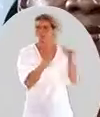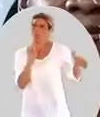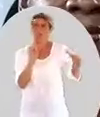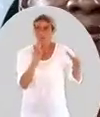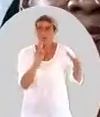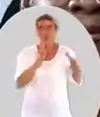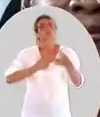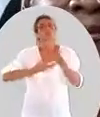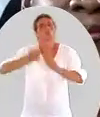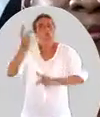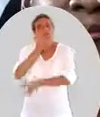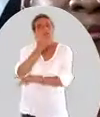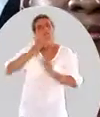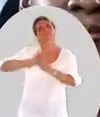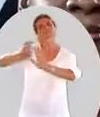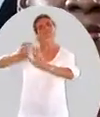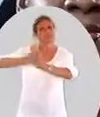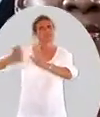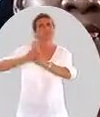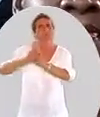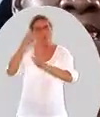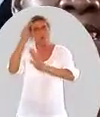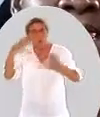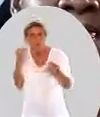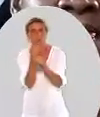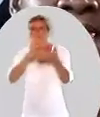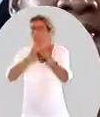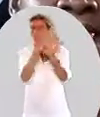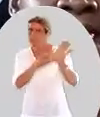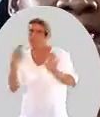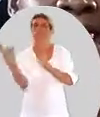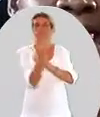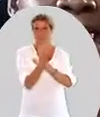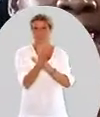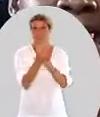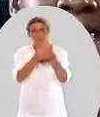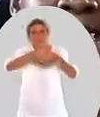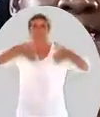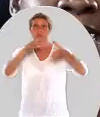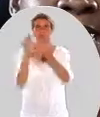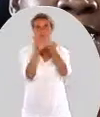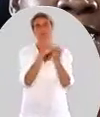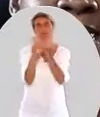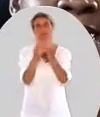désenclavement des îles joue un rôle déterminant dans notre développement solidaire